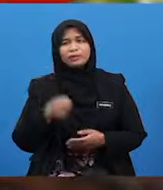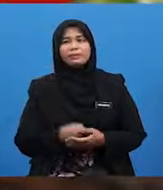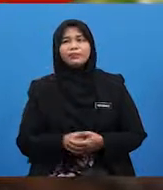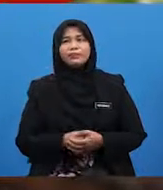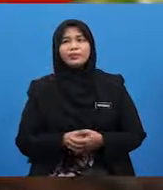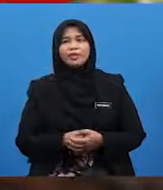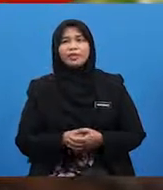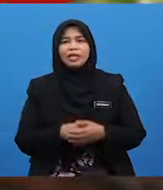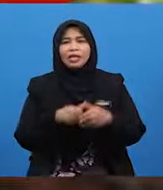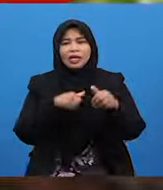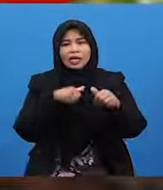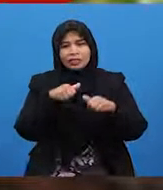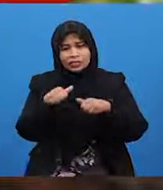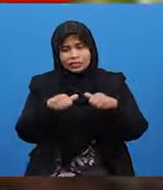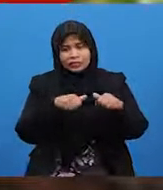aktiviti